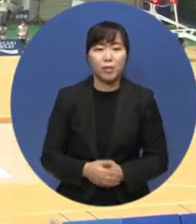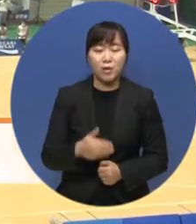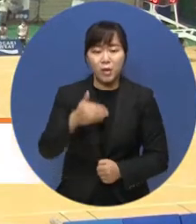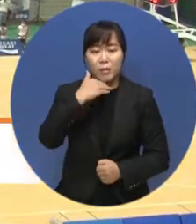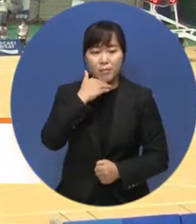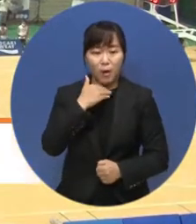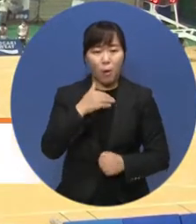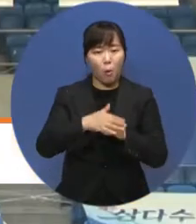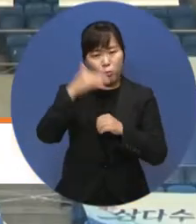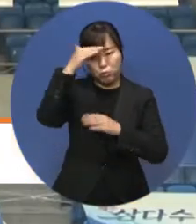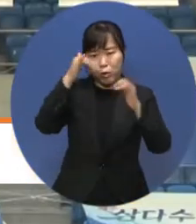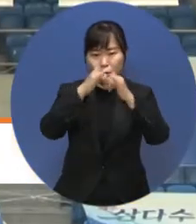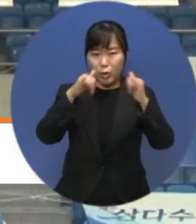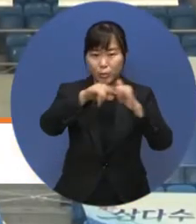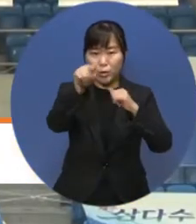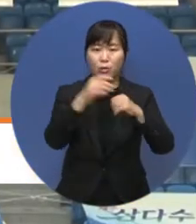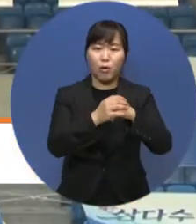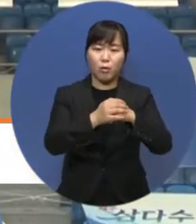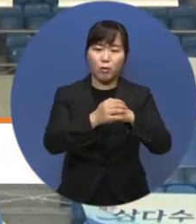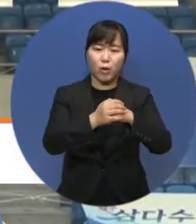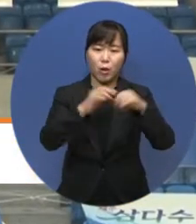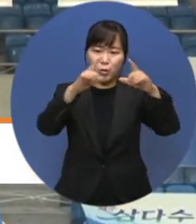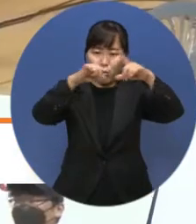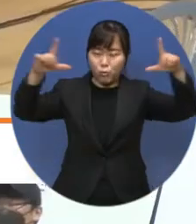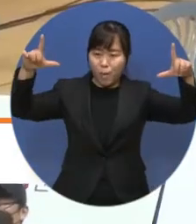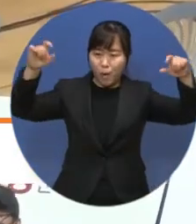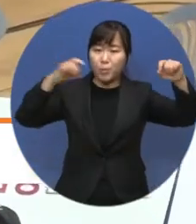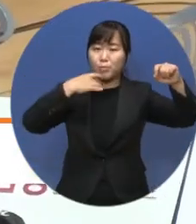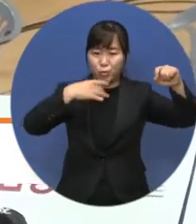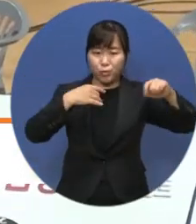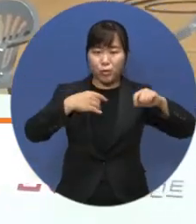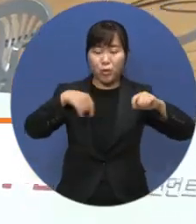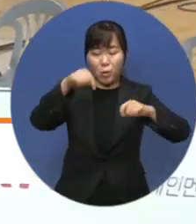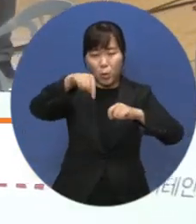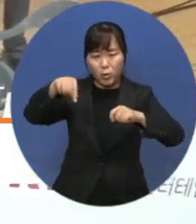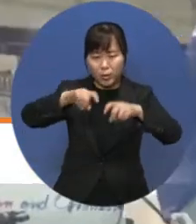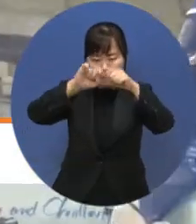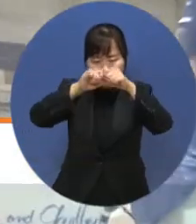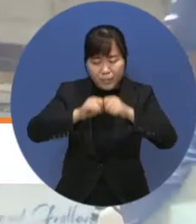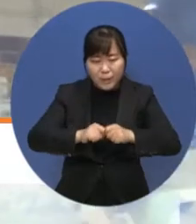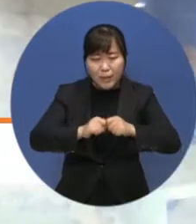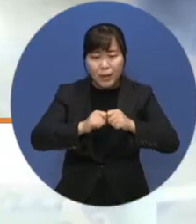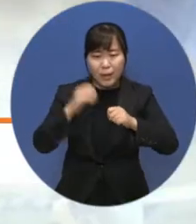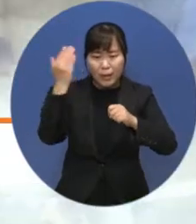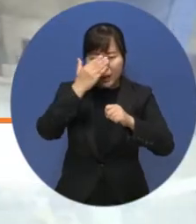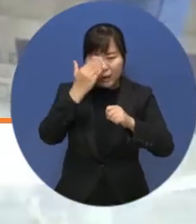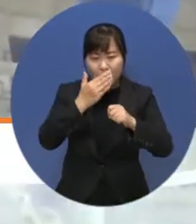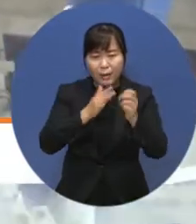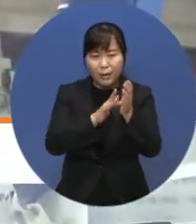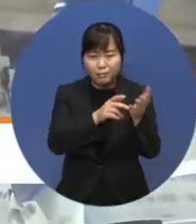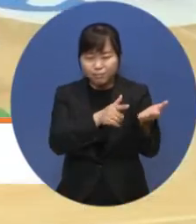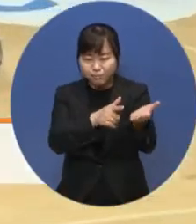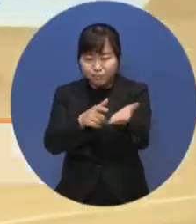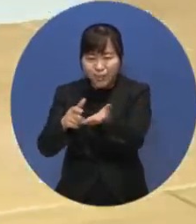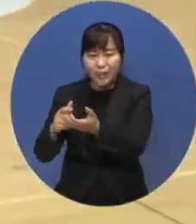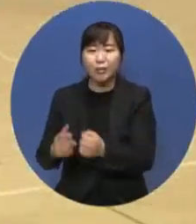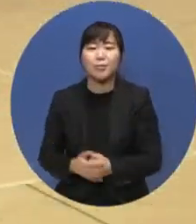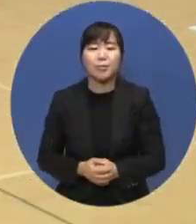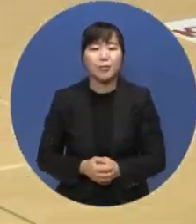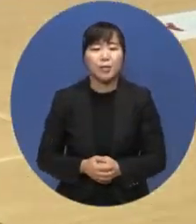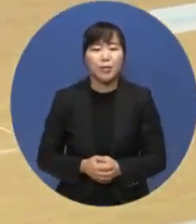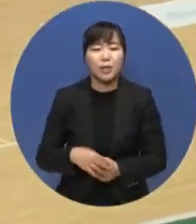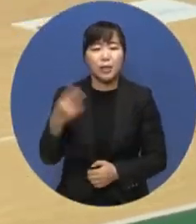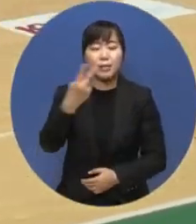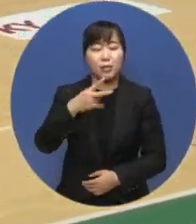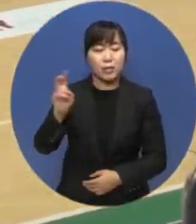관중석은 리그를 응원하는 현수막이 자리를 채우고 경기장은 구석구석 소독도 진행됩니다.